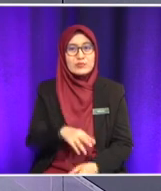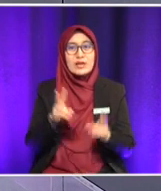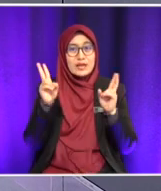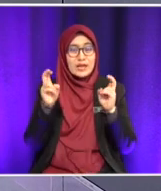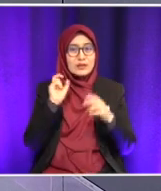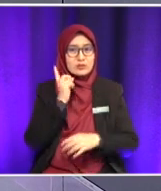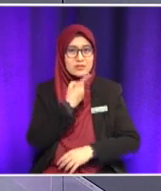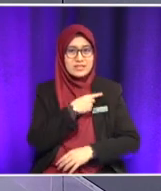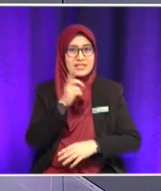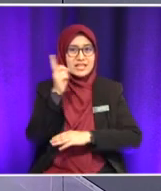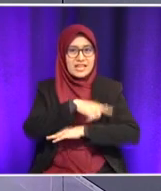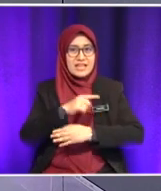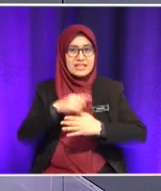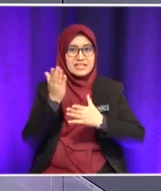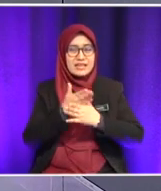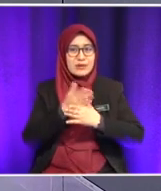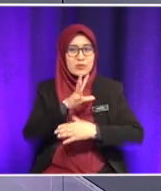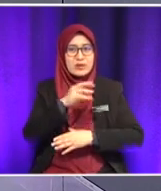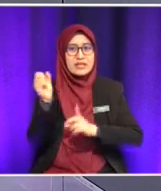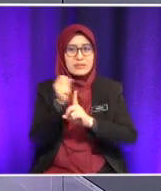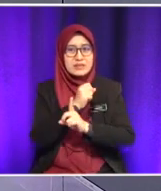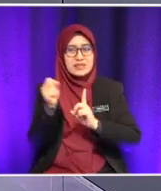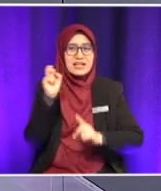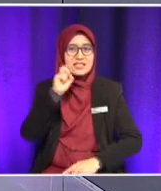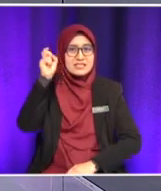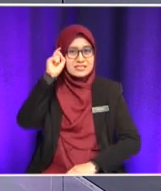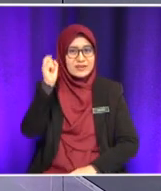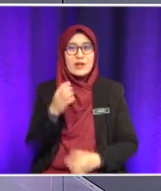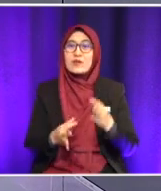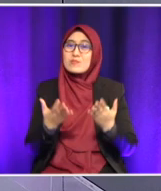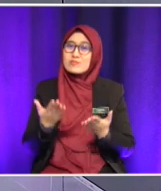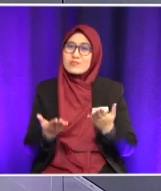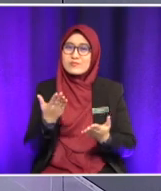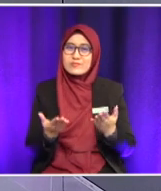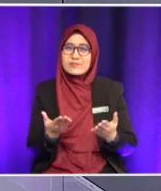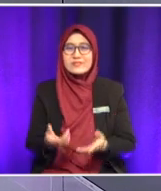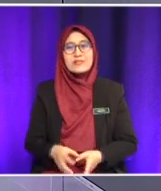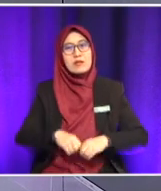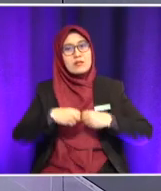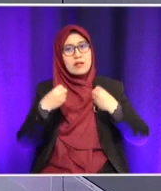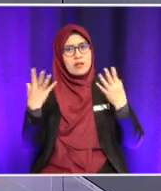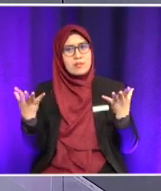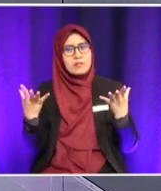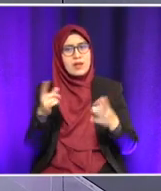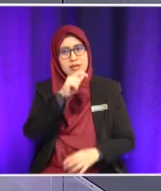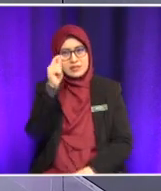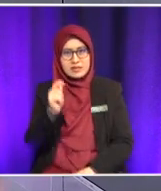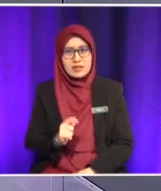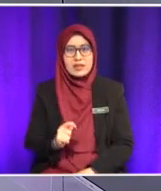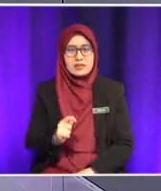pendarahan seksual bersama dengan Rama yang sekarang ini tertangi-tanya termasuklah